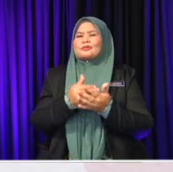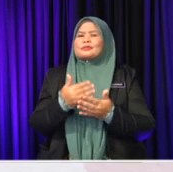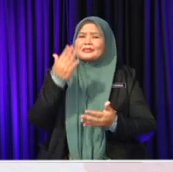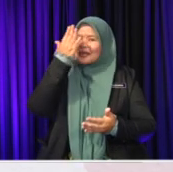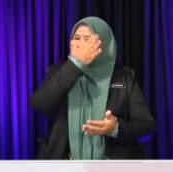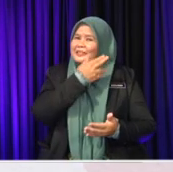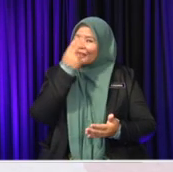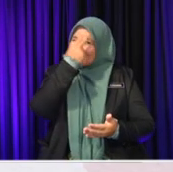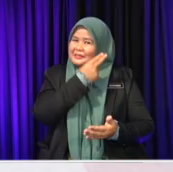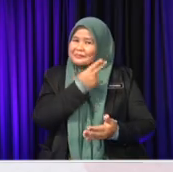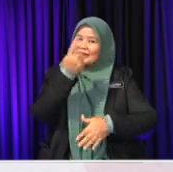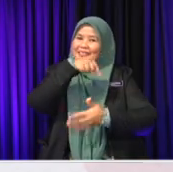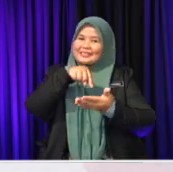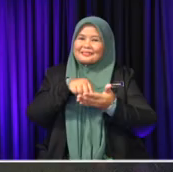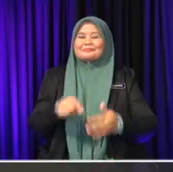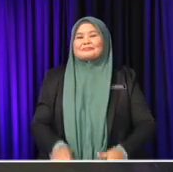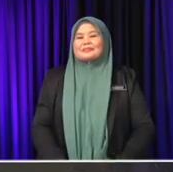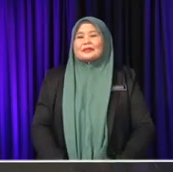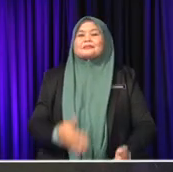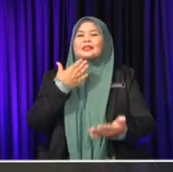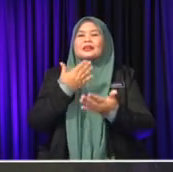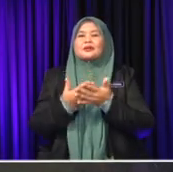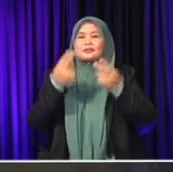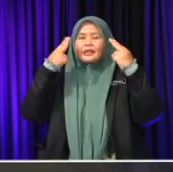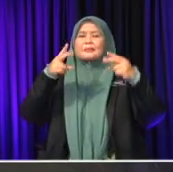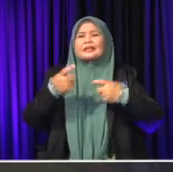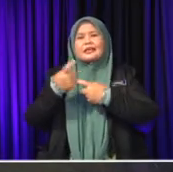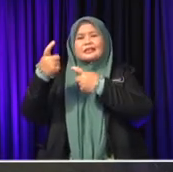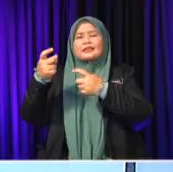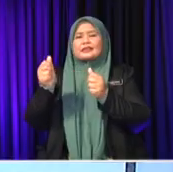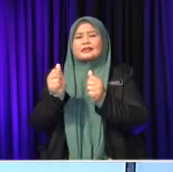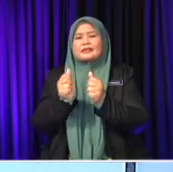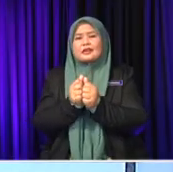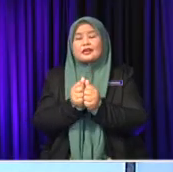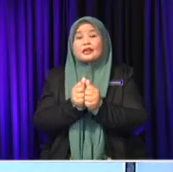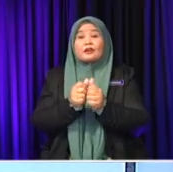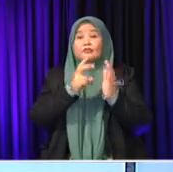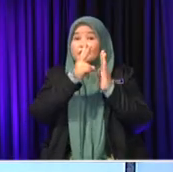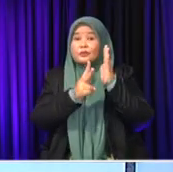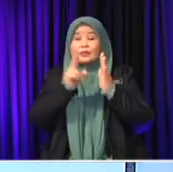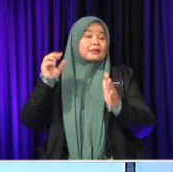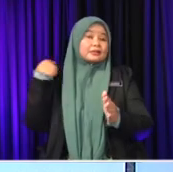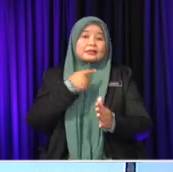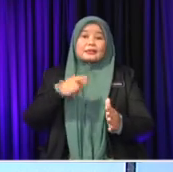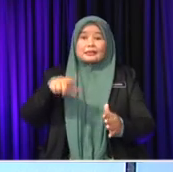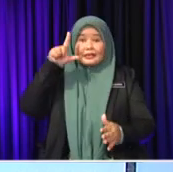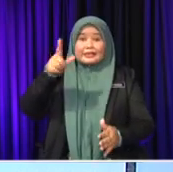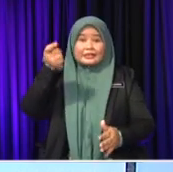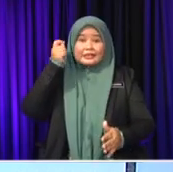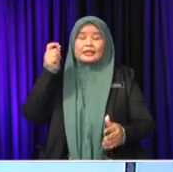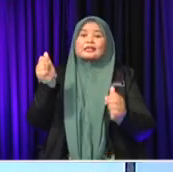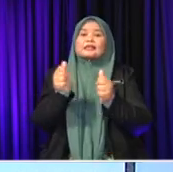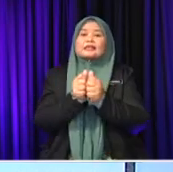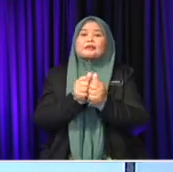kita Alhamdulillah baik Ustazah Apakah kaitan gimmick ataupun video yang kita lihat sebentar tadi dengan